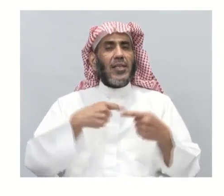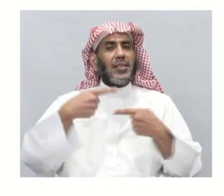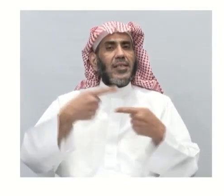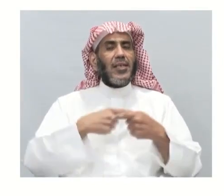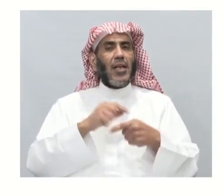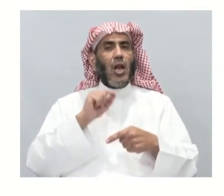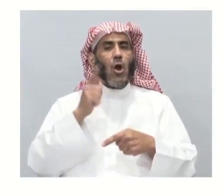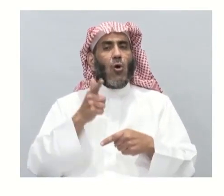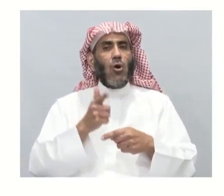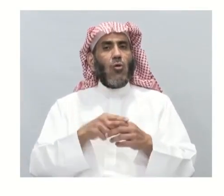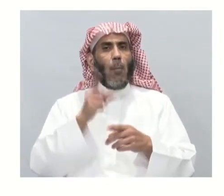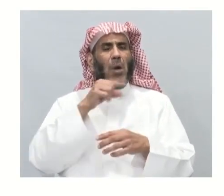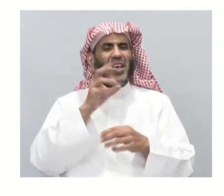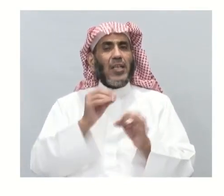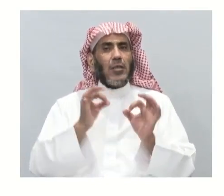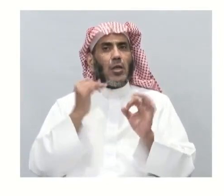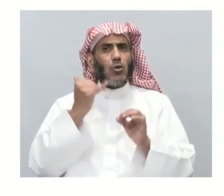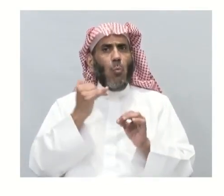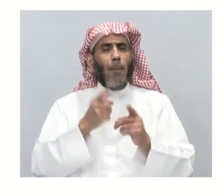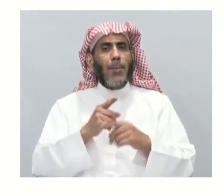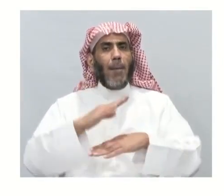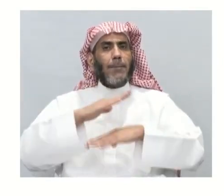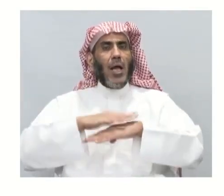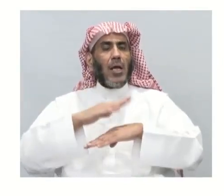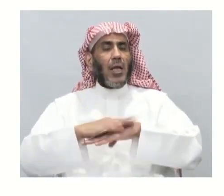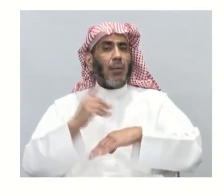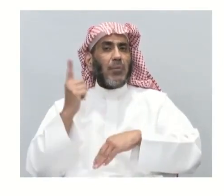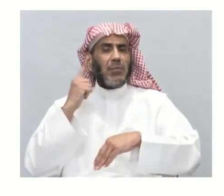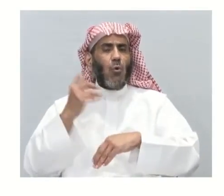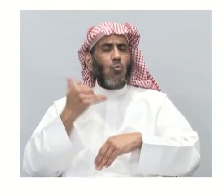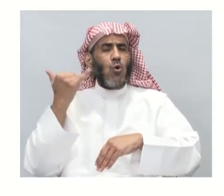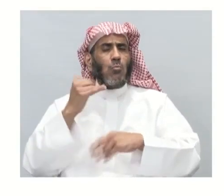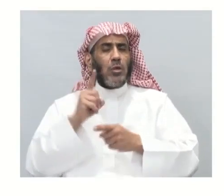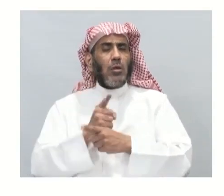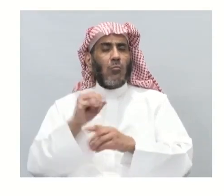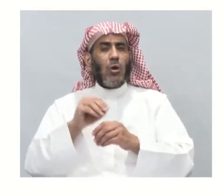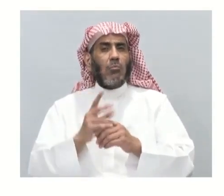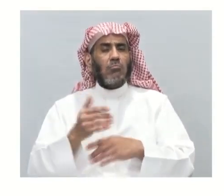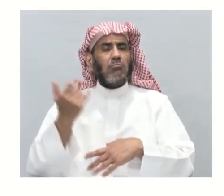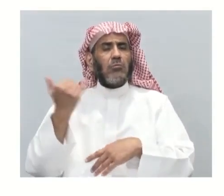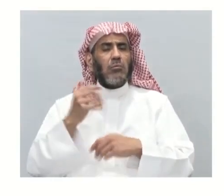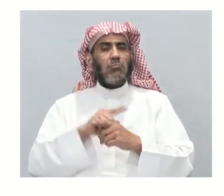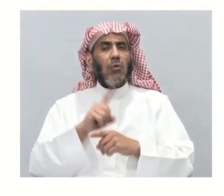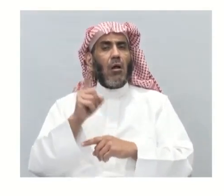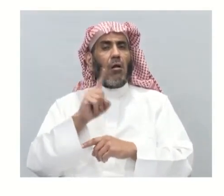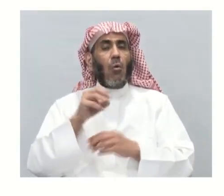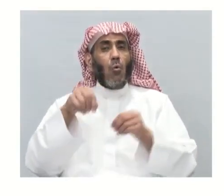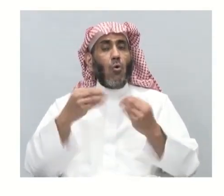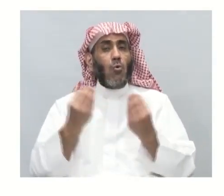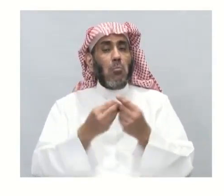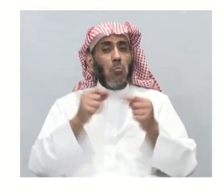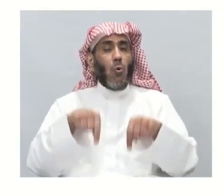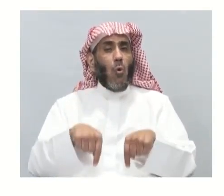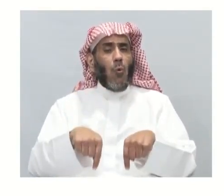ثم تلتزم وهذه مهمه جدا تلتزم باداب الاستماع ولاحظ ان مساله الالتزام باداب الاستماع ليست معك اليوم فقط